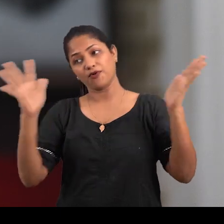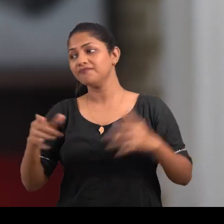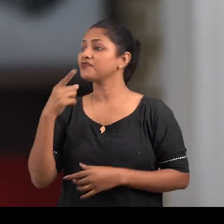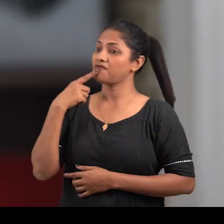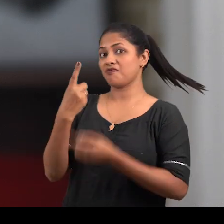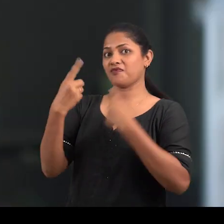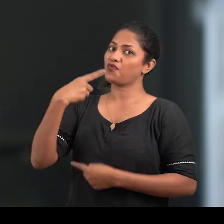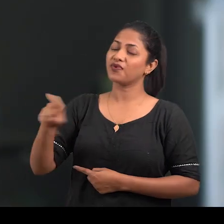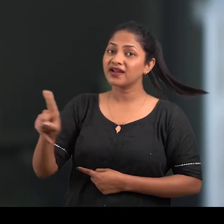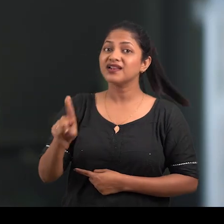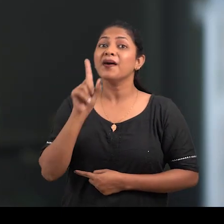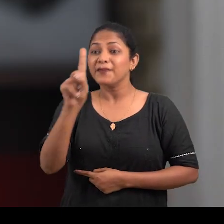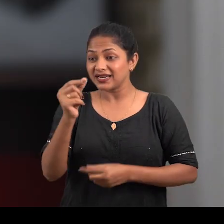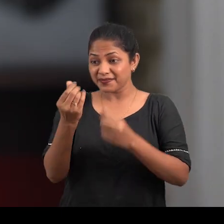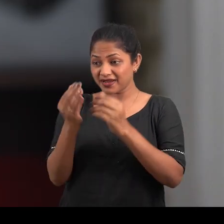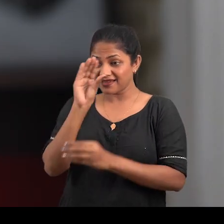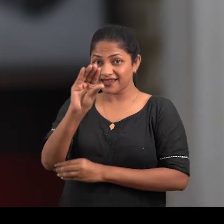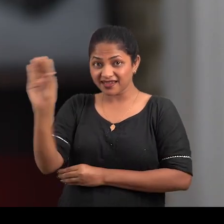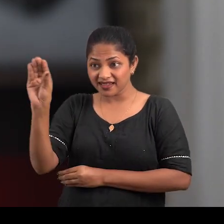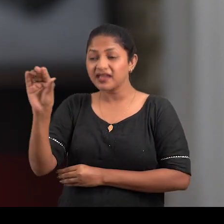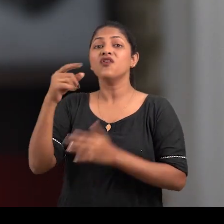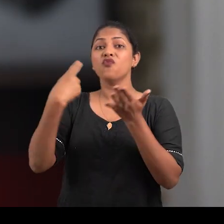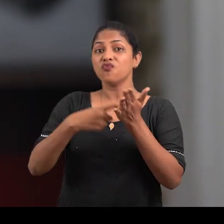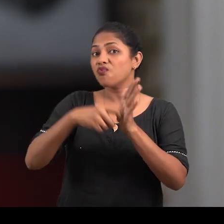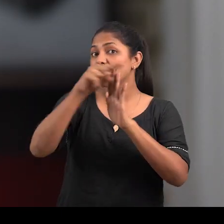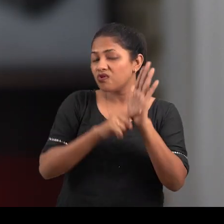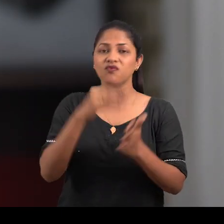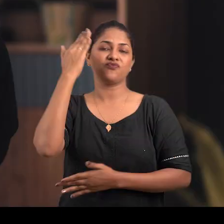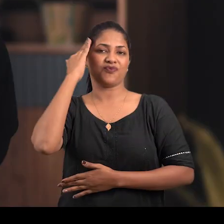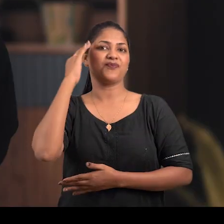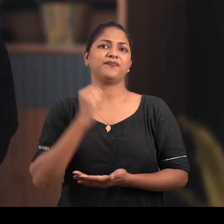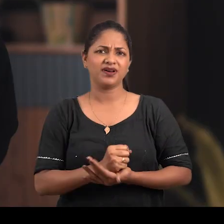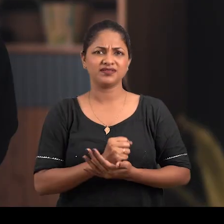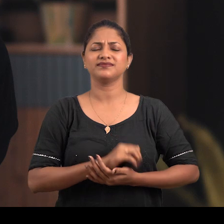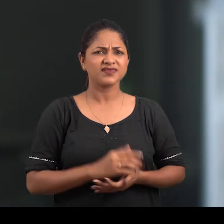যায়। একদম ঠিক কথা, কিন্তু বিনিয়োগের মূল নীতিগুলোও তো বুঝতে হবে।